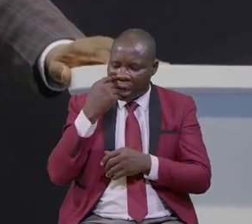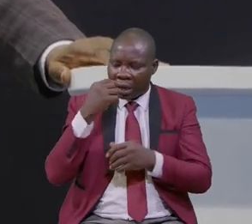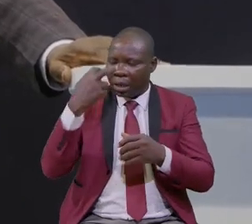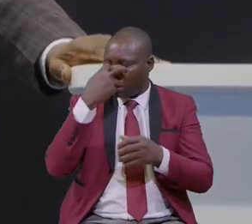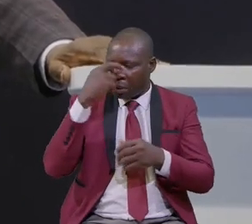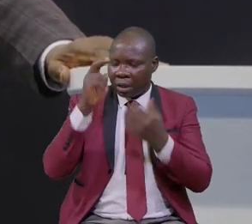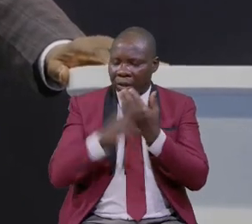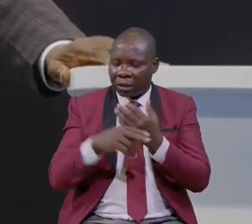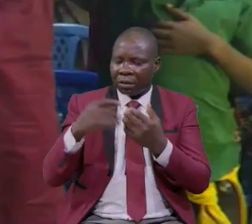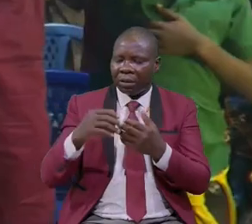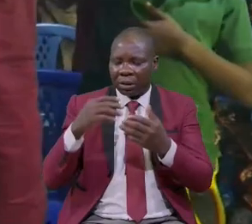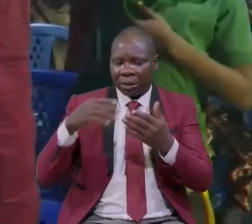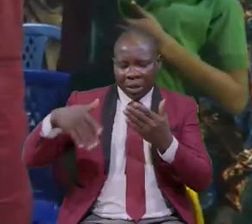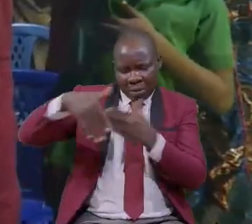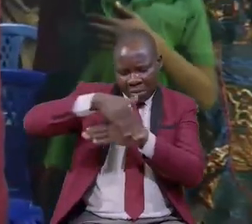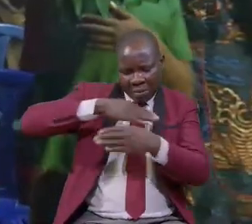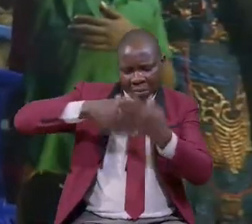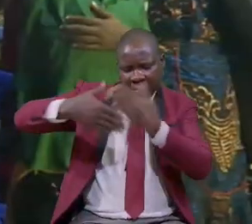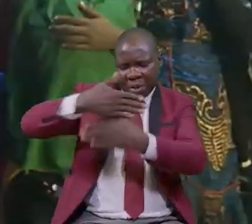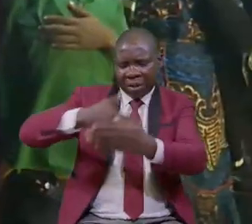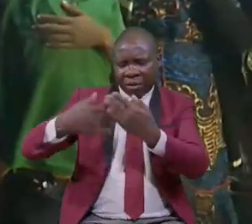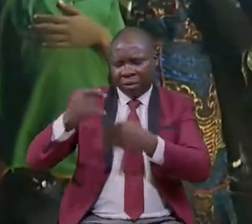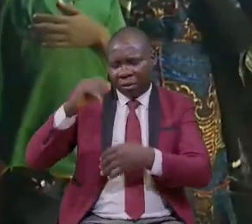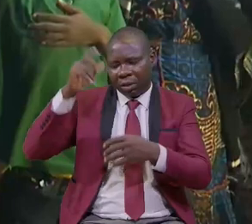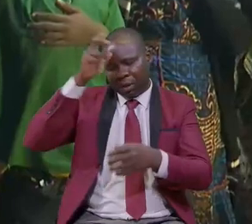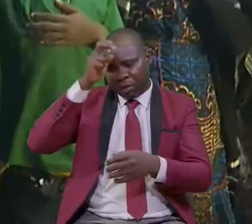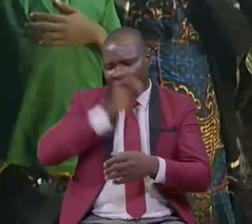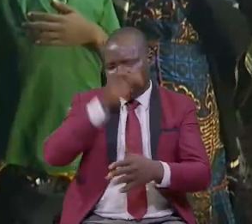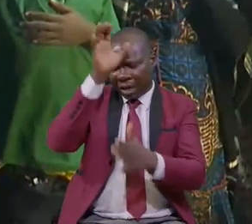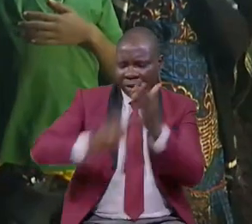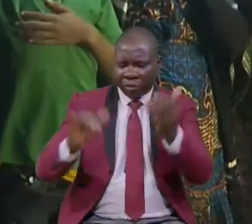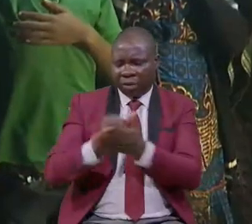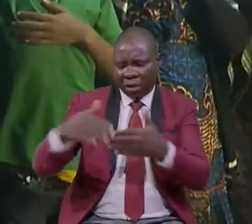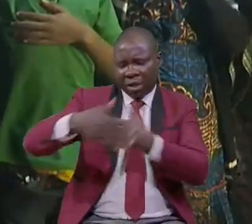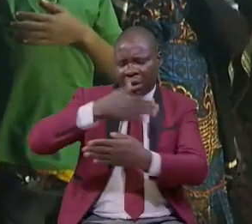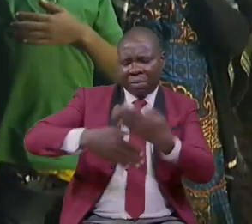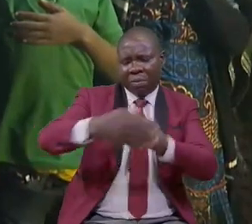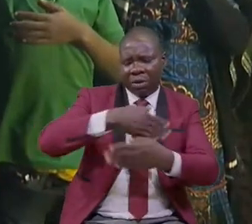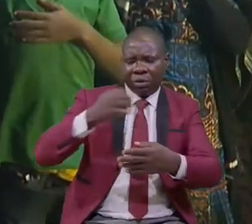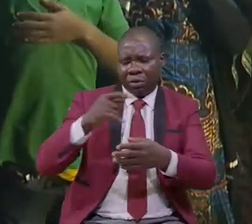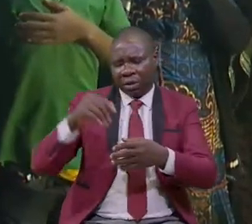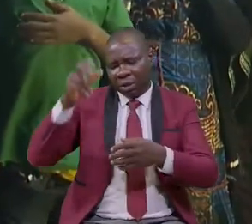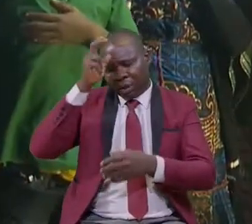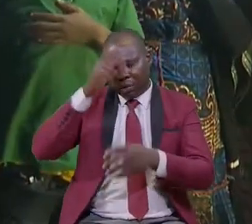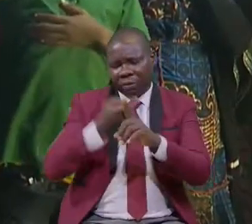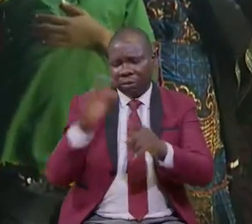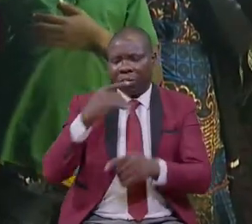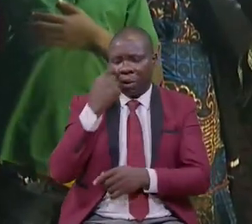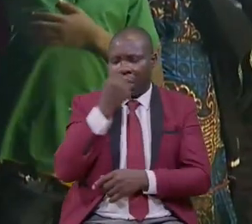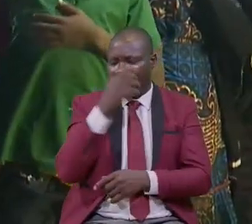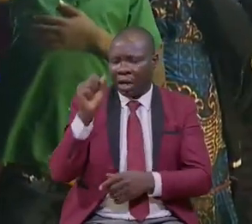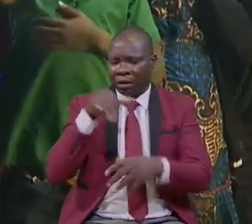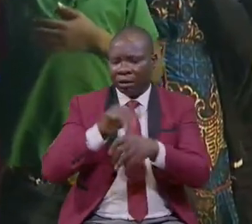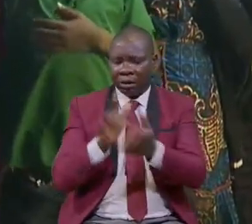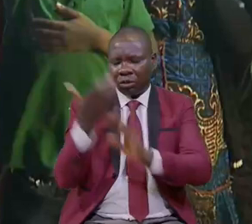flou les bandes du diable je vous enlève j'enlève ces bandes du diable de vos yeux au nom